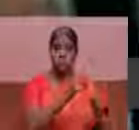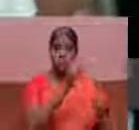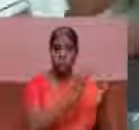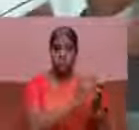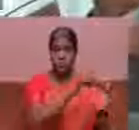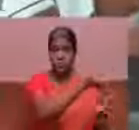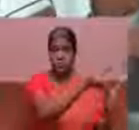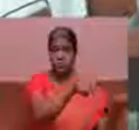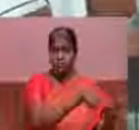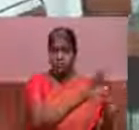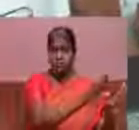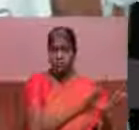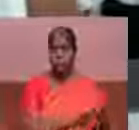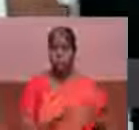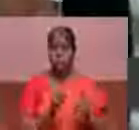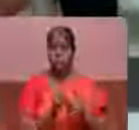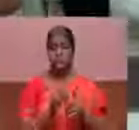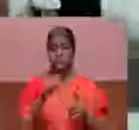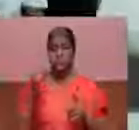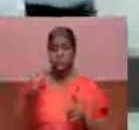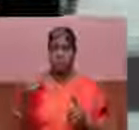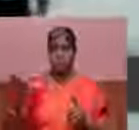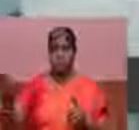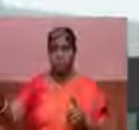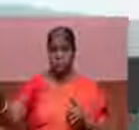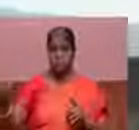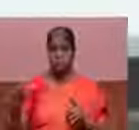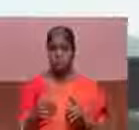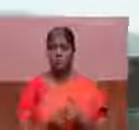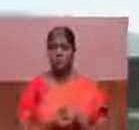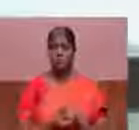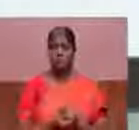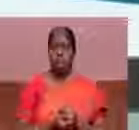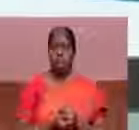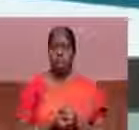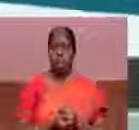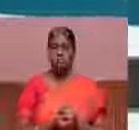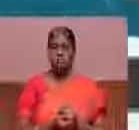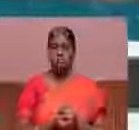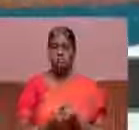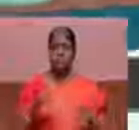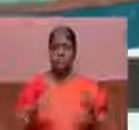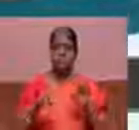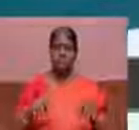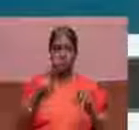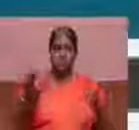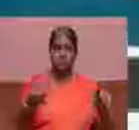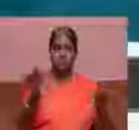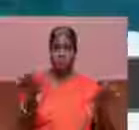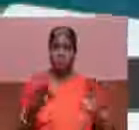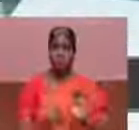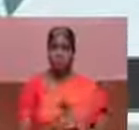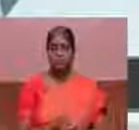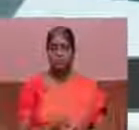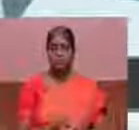இங்க. ஓகே சார். போலிங் ஏஜென்ட்ஸ் இங்க. ஓகே சார். வாக்கு அளிக்கும் இடம் இங்க வைக்கலாம்.